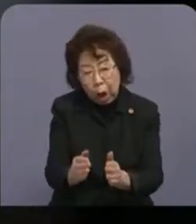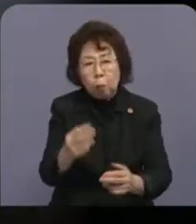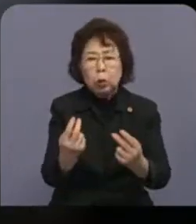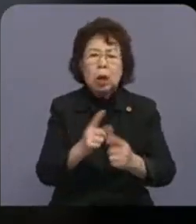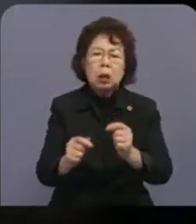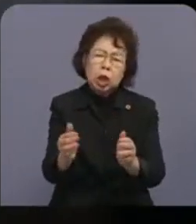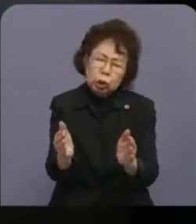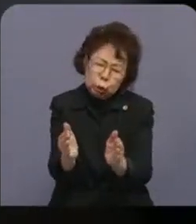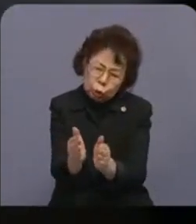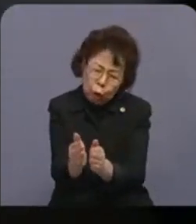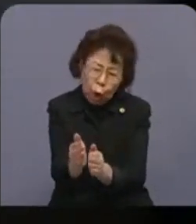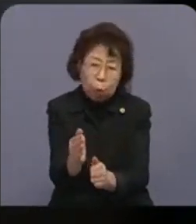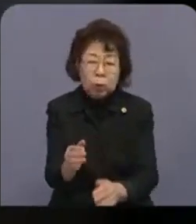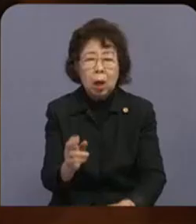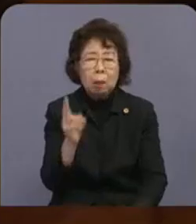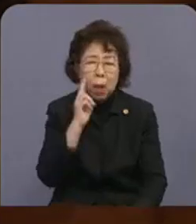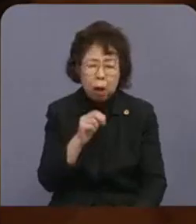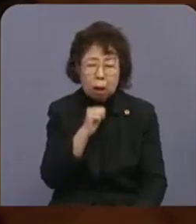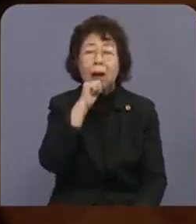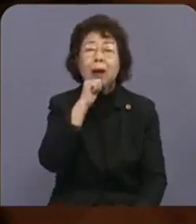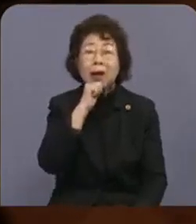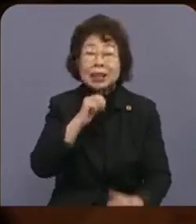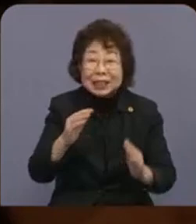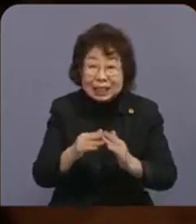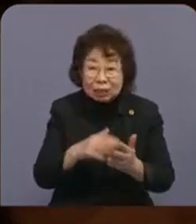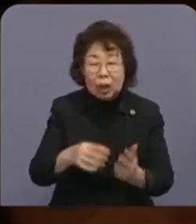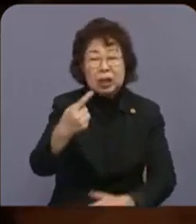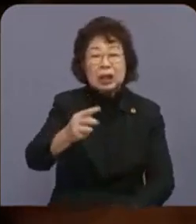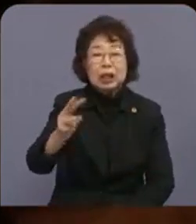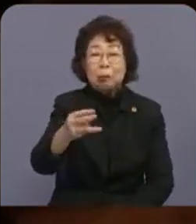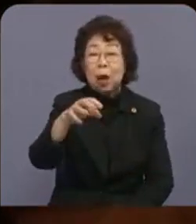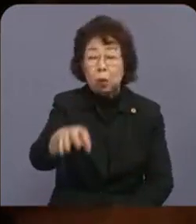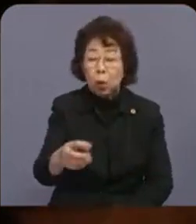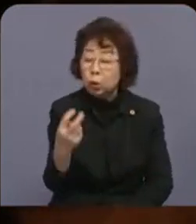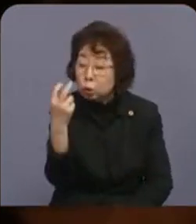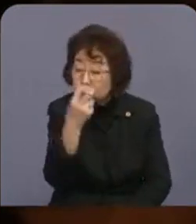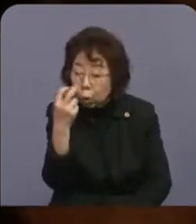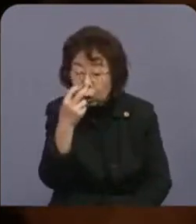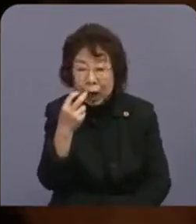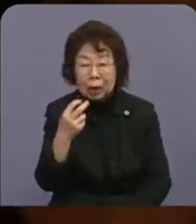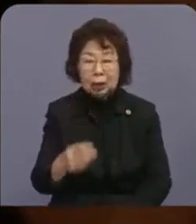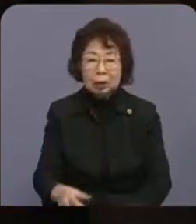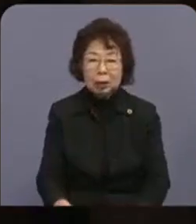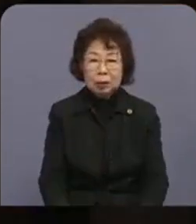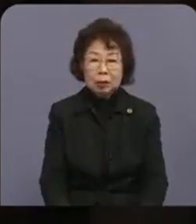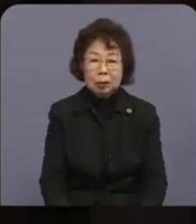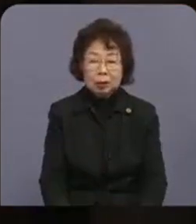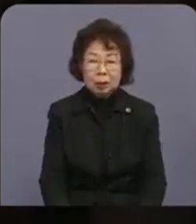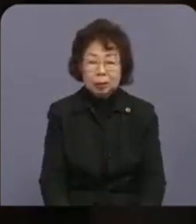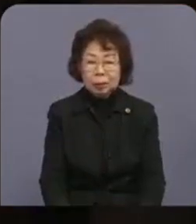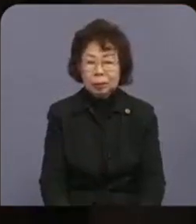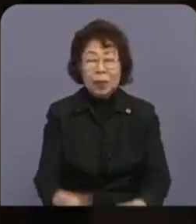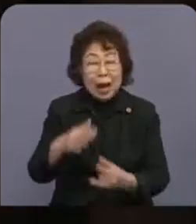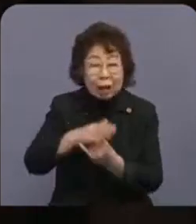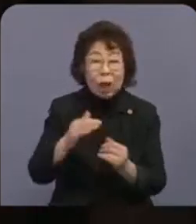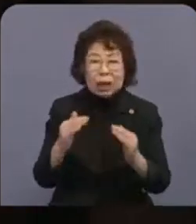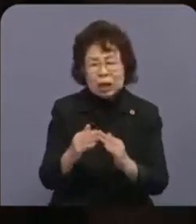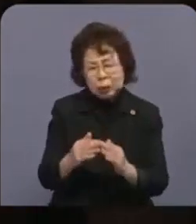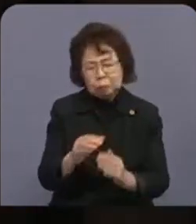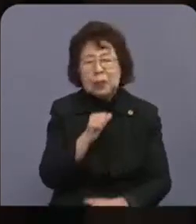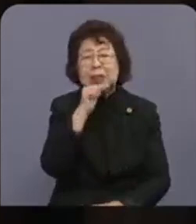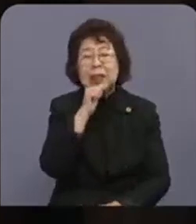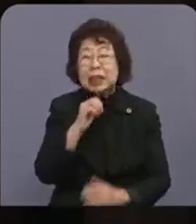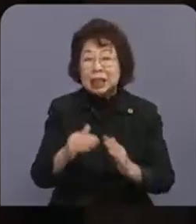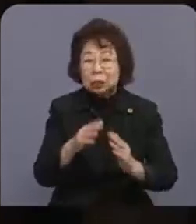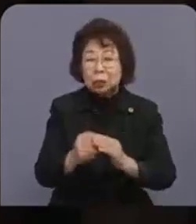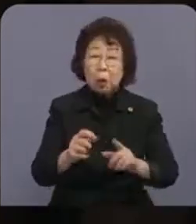미치는 주거 빈곤 아동 가구 1,300곳도 조사 대상에 포함했습니다. 아동 주거 빈곤 가구의